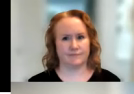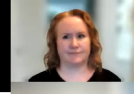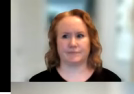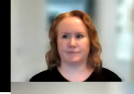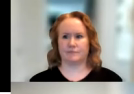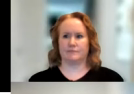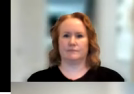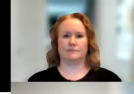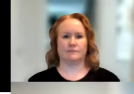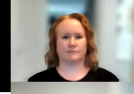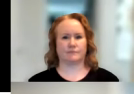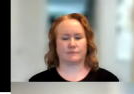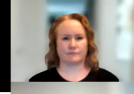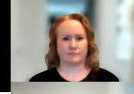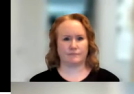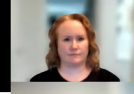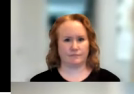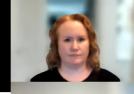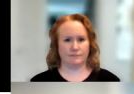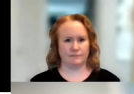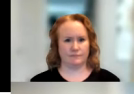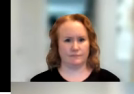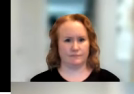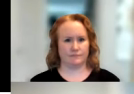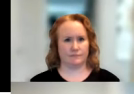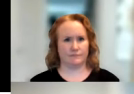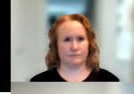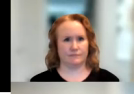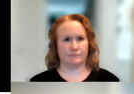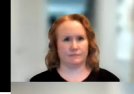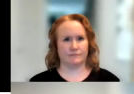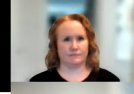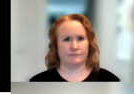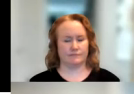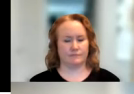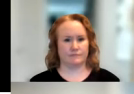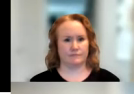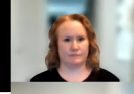og kompatibilitet med kompenserende teknologier, som det heter.